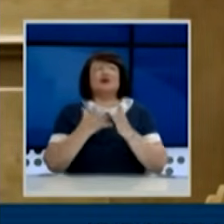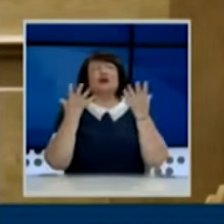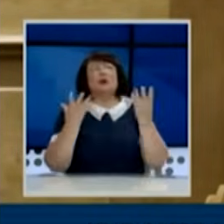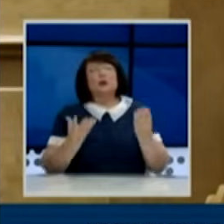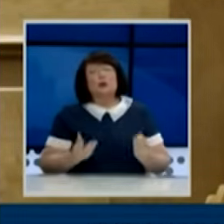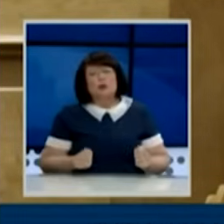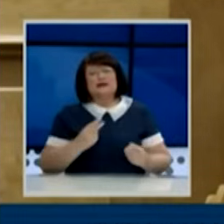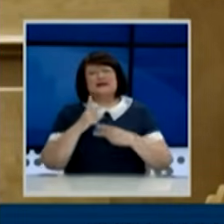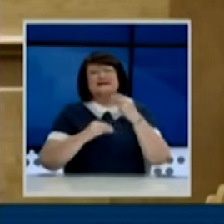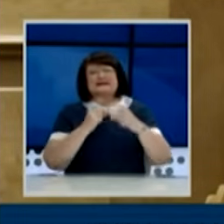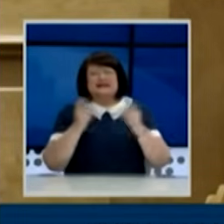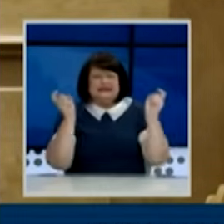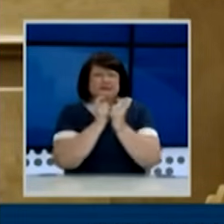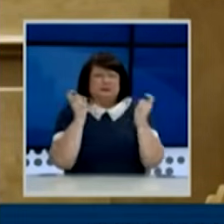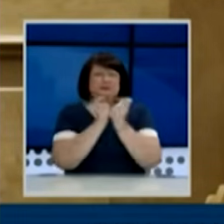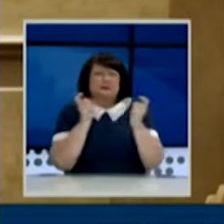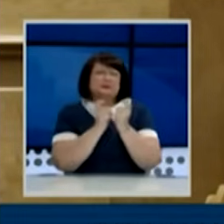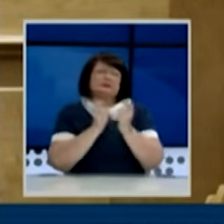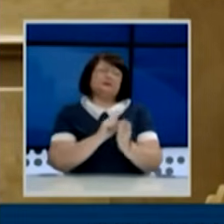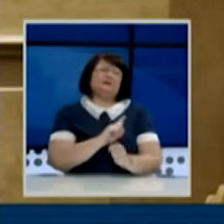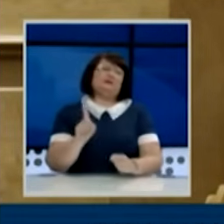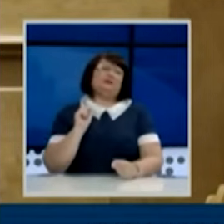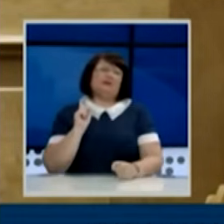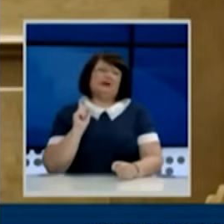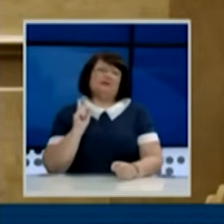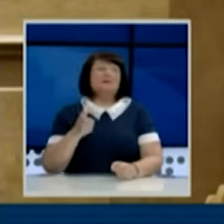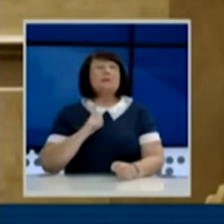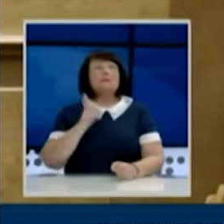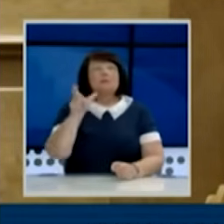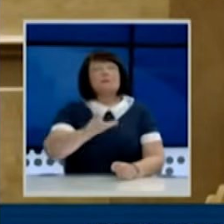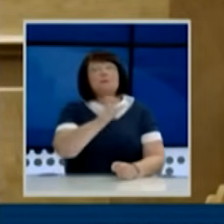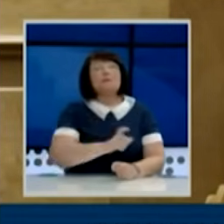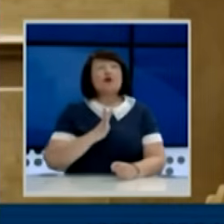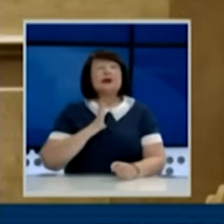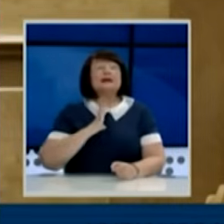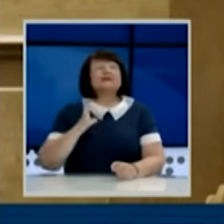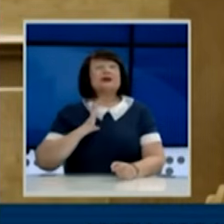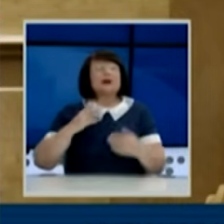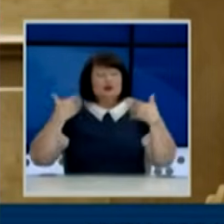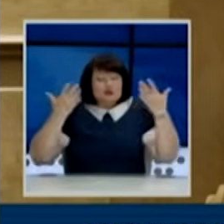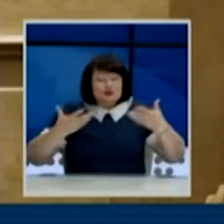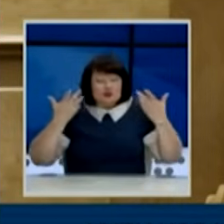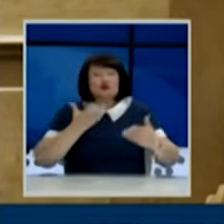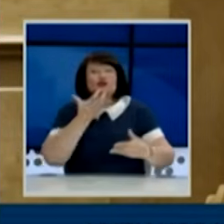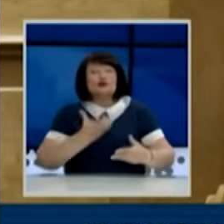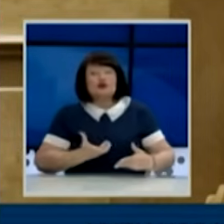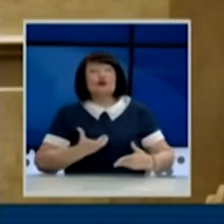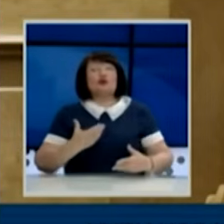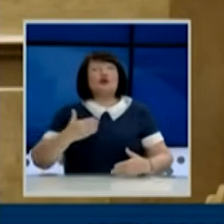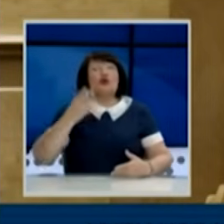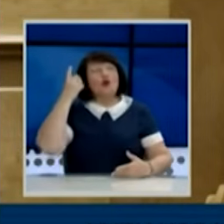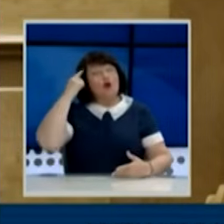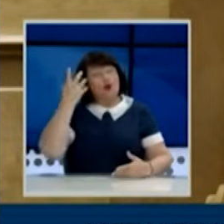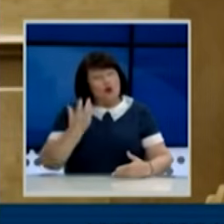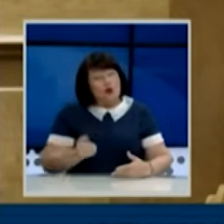ήταν λόγια τα οποία πέρασαν βέβαια στην προηγούμενη, και να καταλήξω τώρα σε αυτό που με ρώτησες, το αν πλήγει, νομίζω